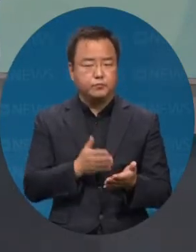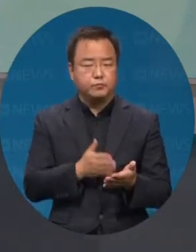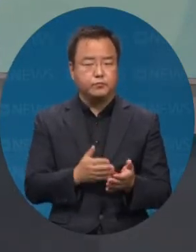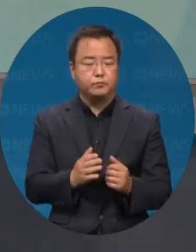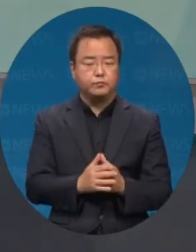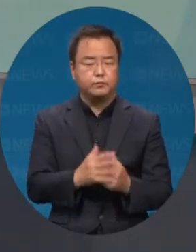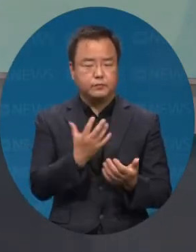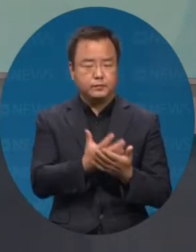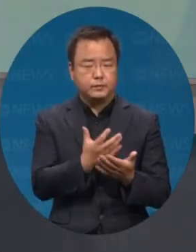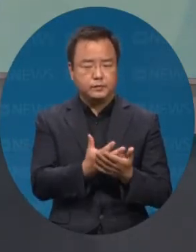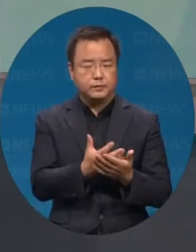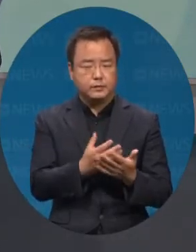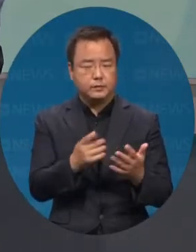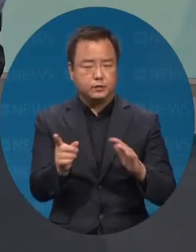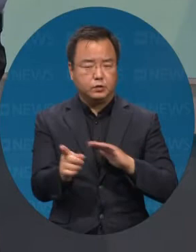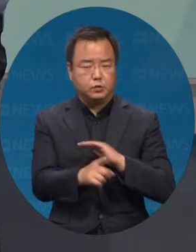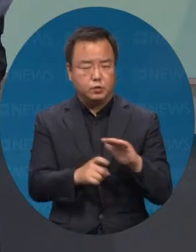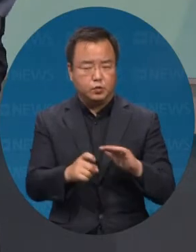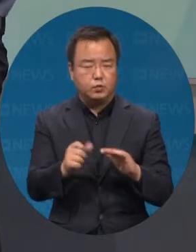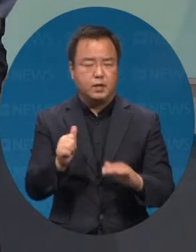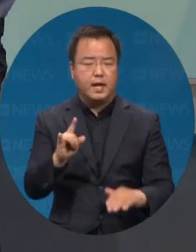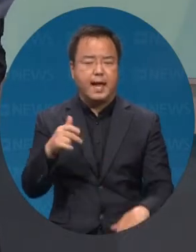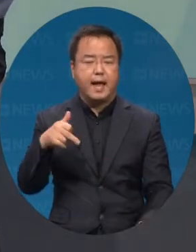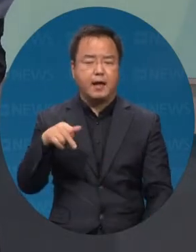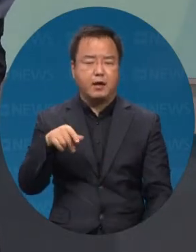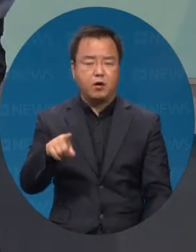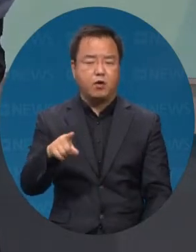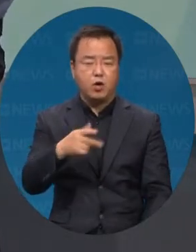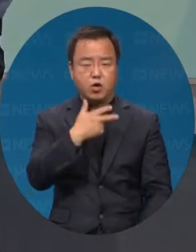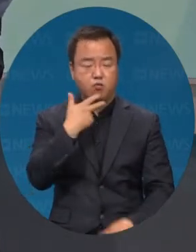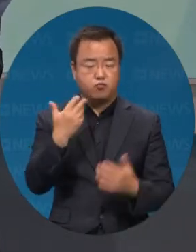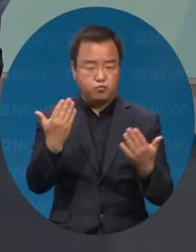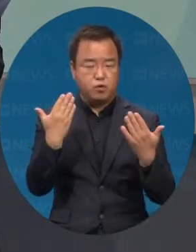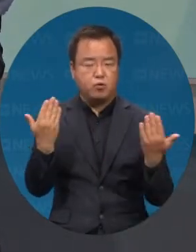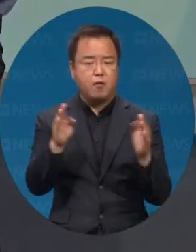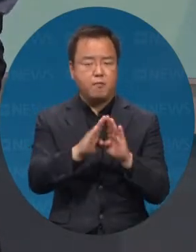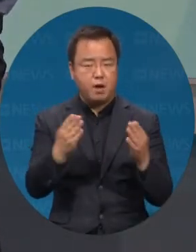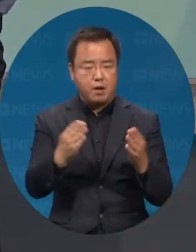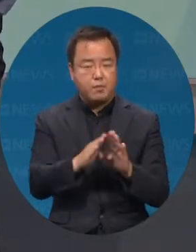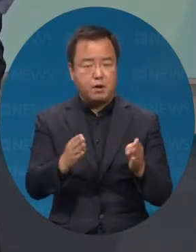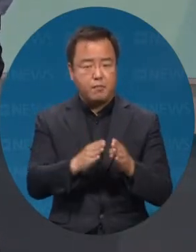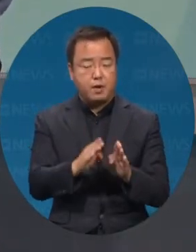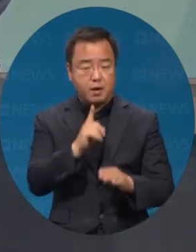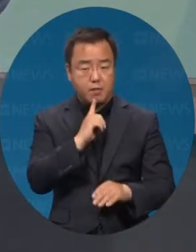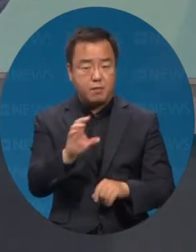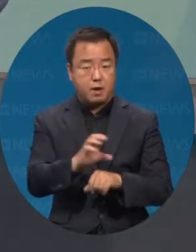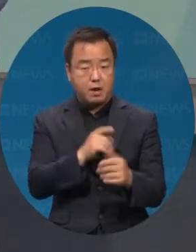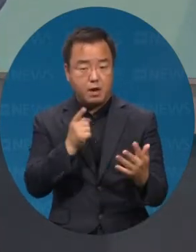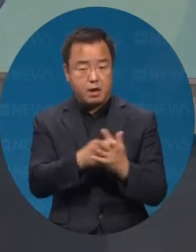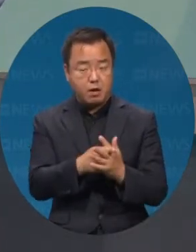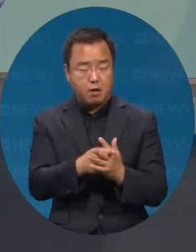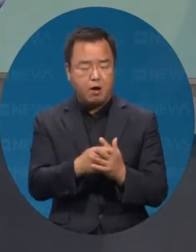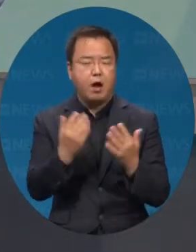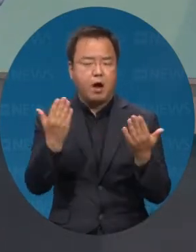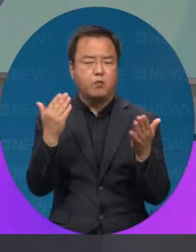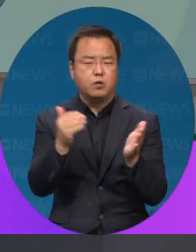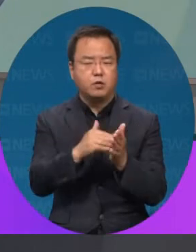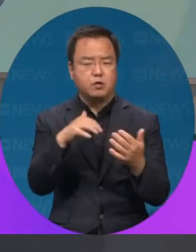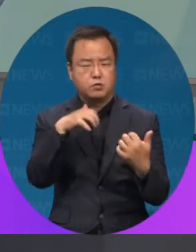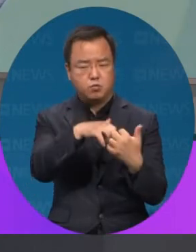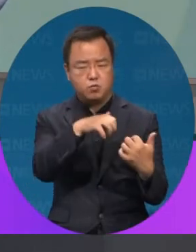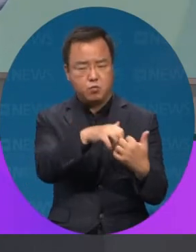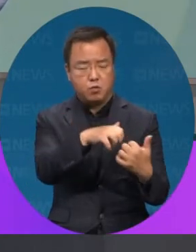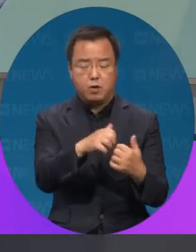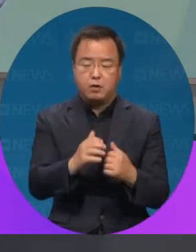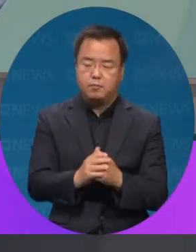데이터 도둑 해커의 영국 학교 줄줄이 패소 에 해커가 이전 학교까지 공격을 했습니까 그렇습니다 해커 슬며시 침투